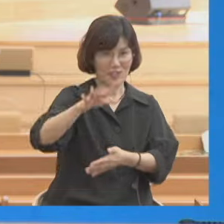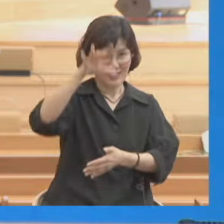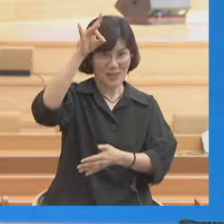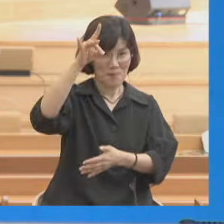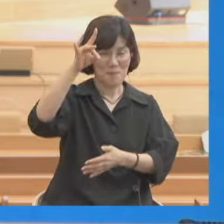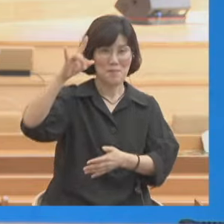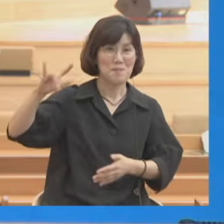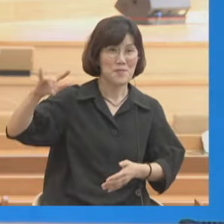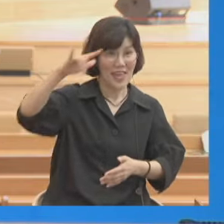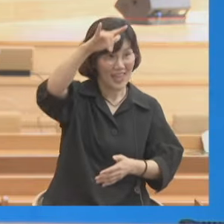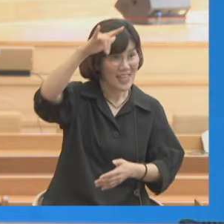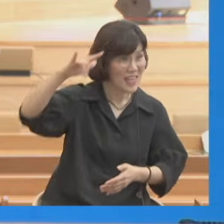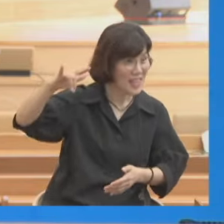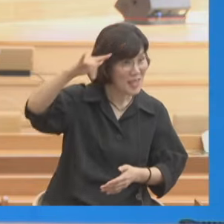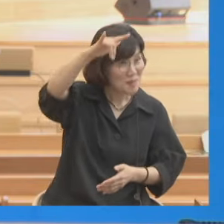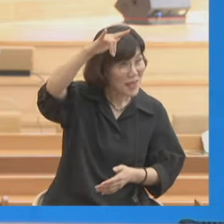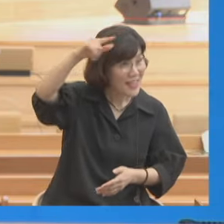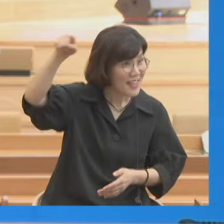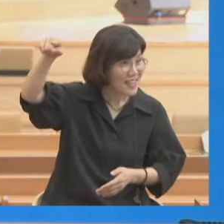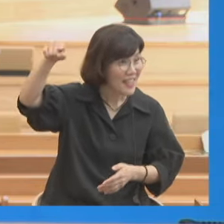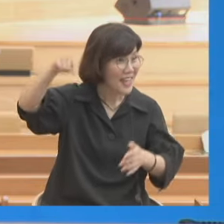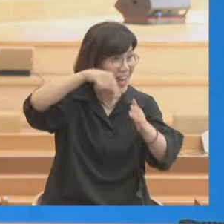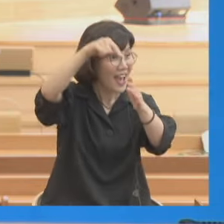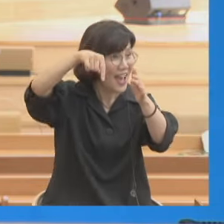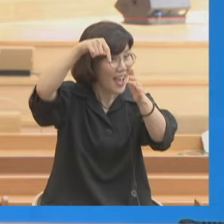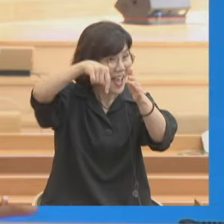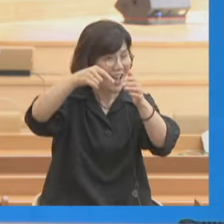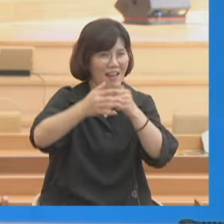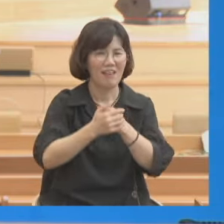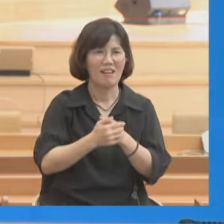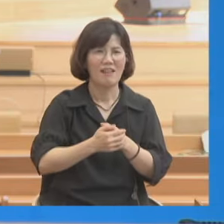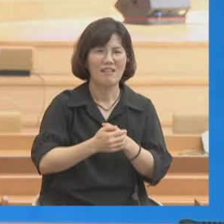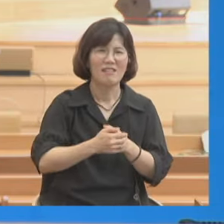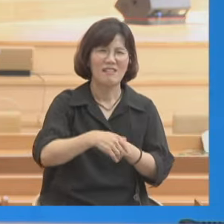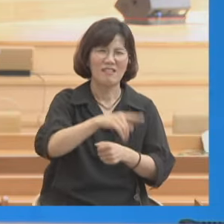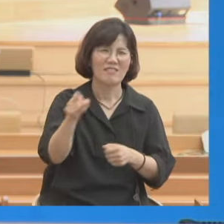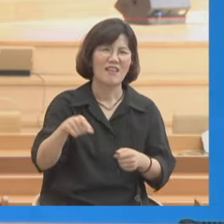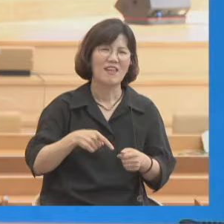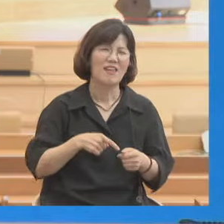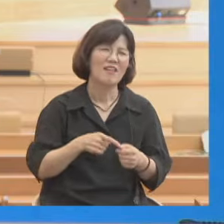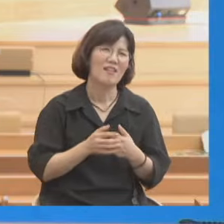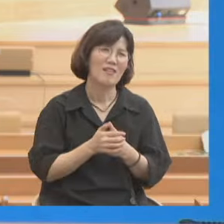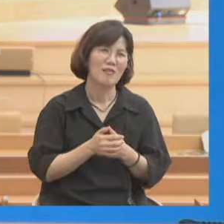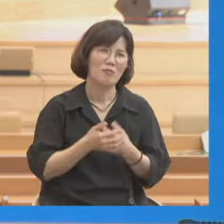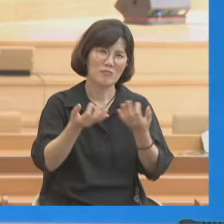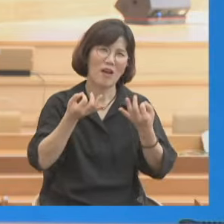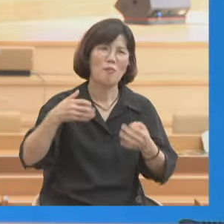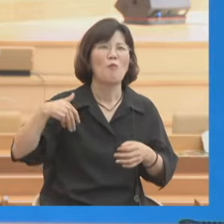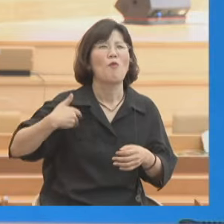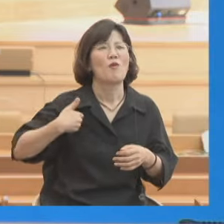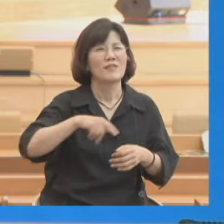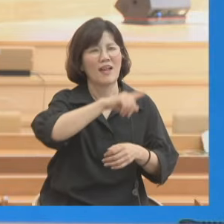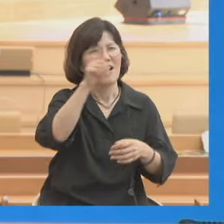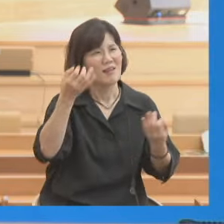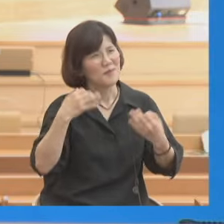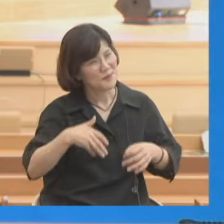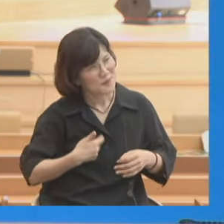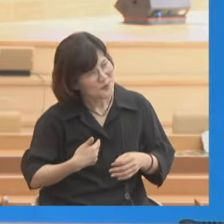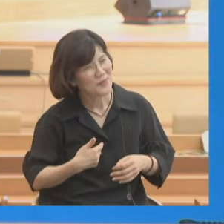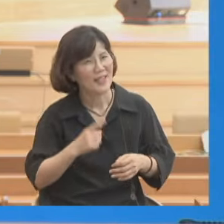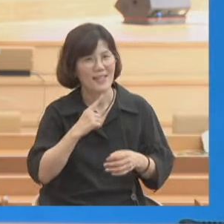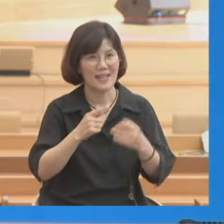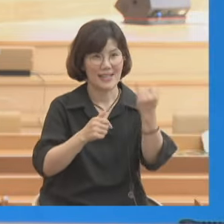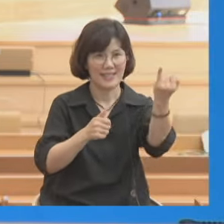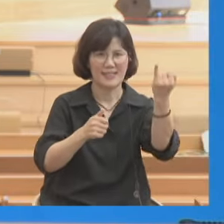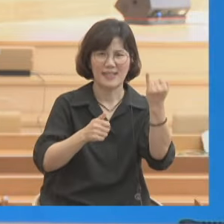비행기, 예? 거기에 아무도 나를 알아주는 사람이 없다고, 차라리 난 죽는 게 나을 것 같다고 아내에게 얘기했다가